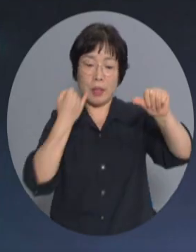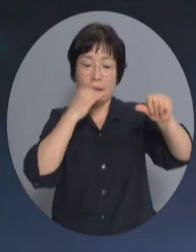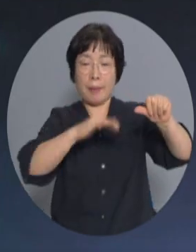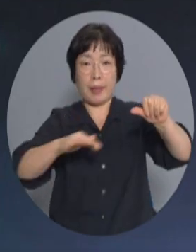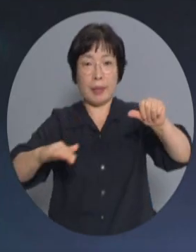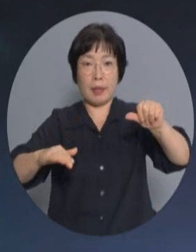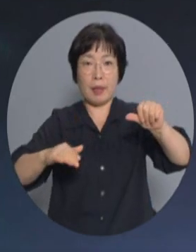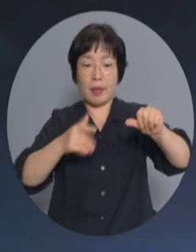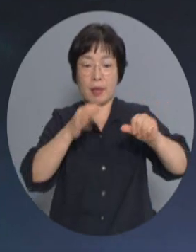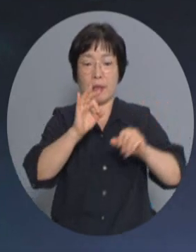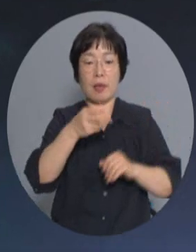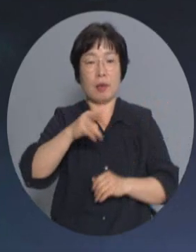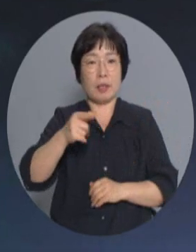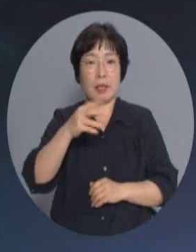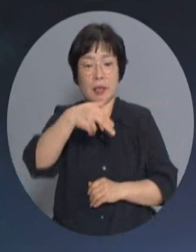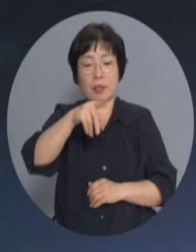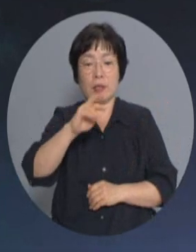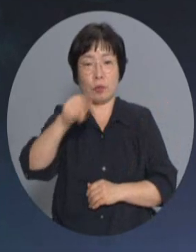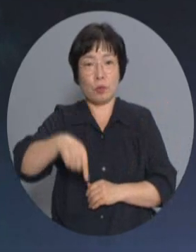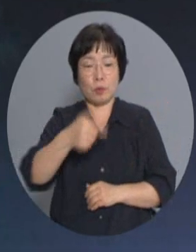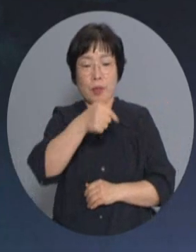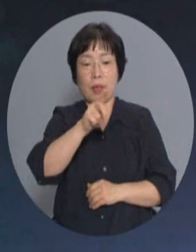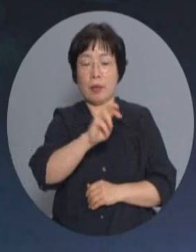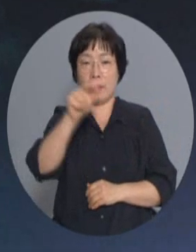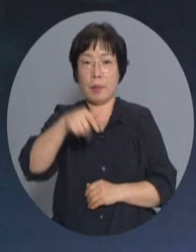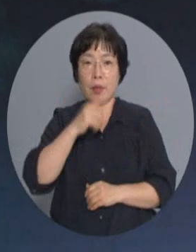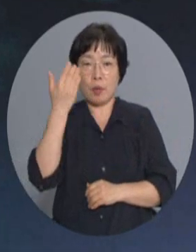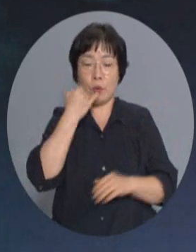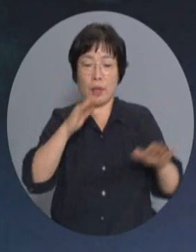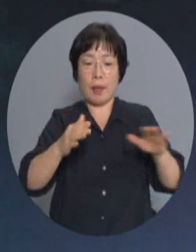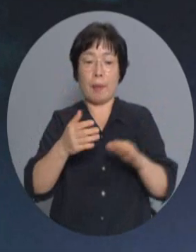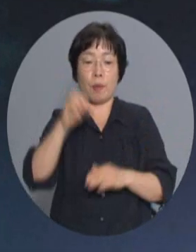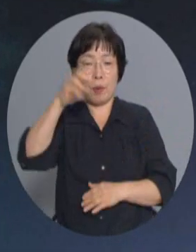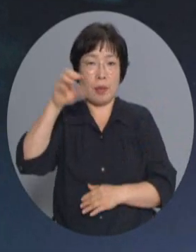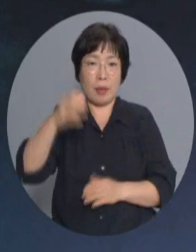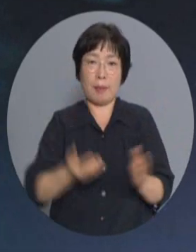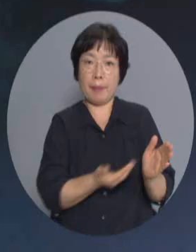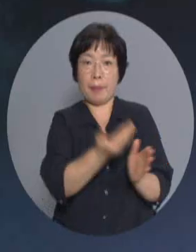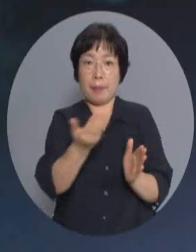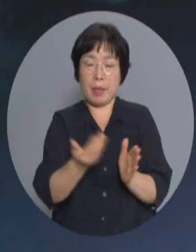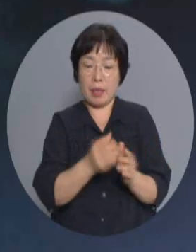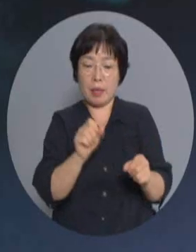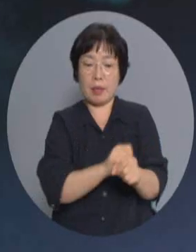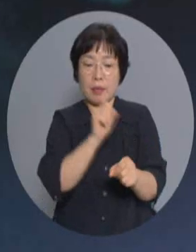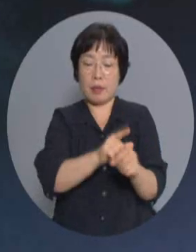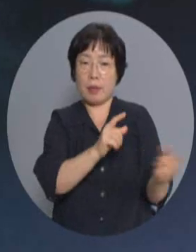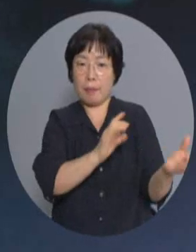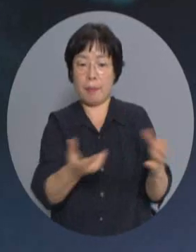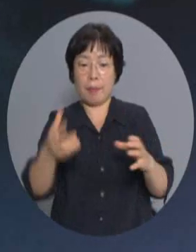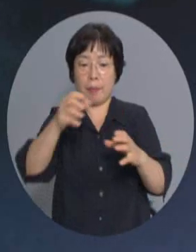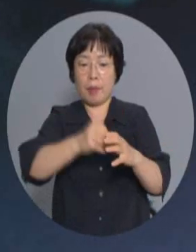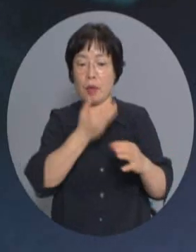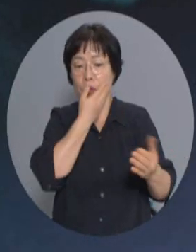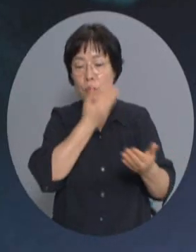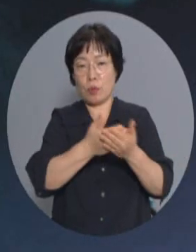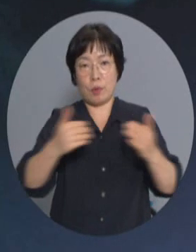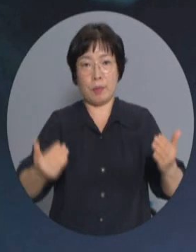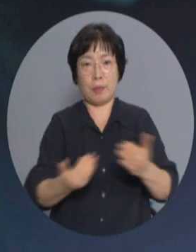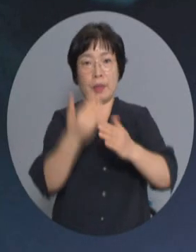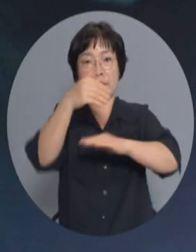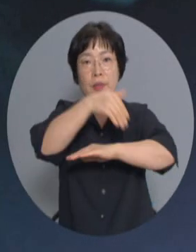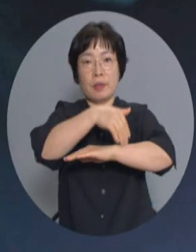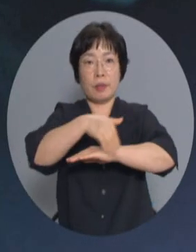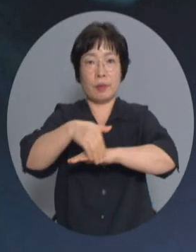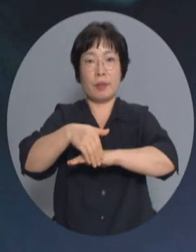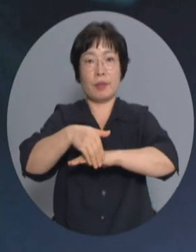만, 여자만과 장수만, 가막만, 여수해만, 광양만을 각각의 특성을 살린 거점으로 개발하겠다는